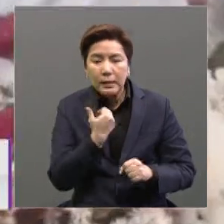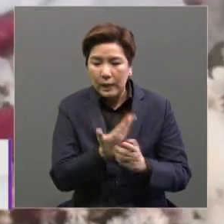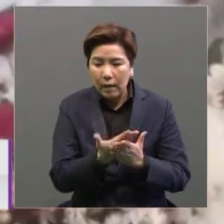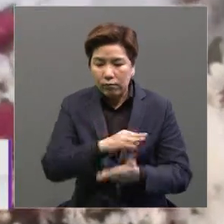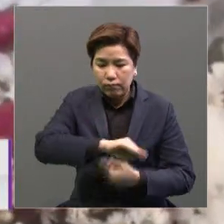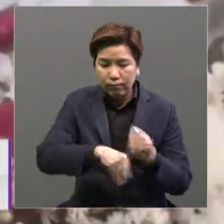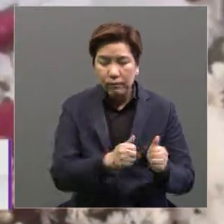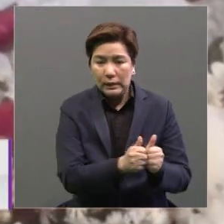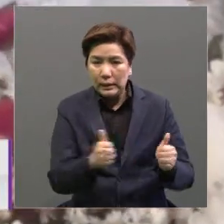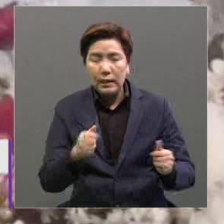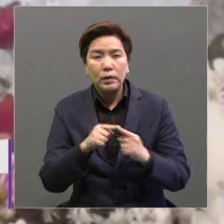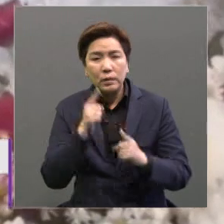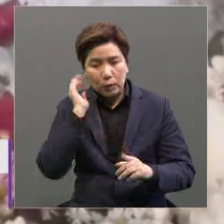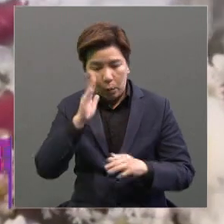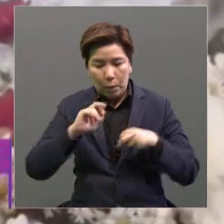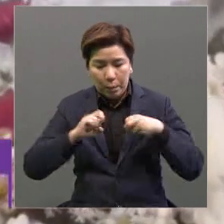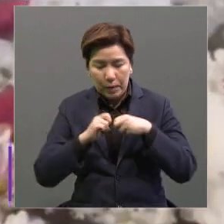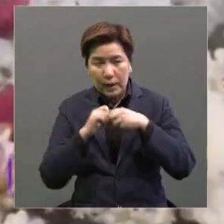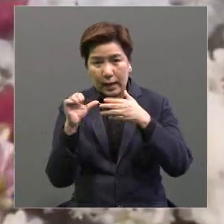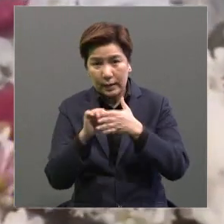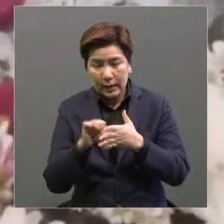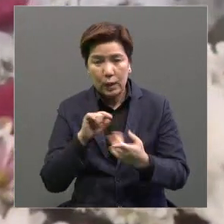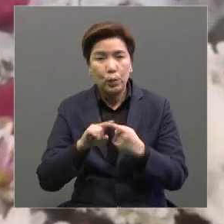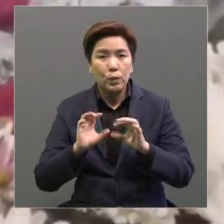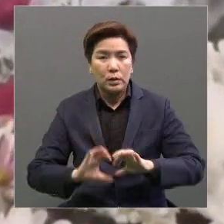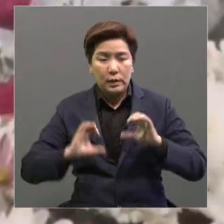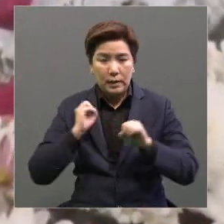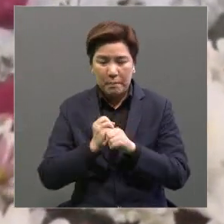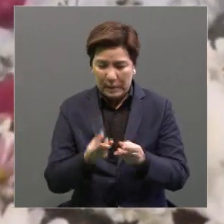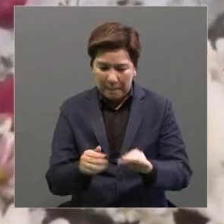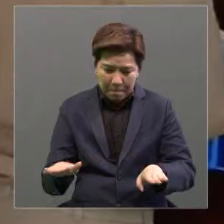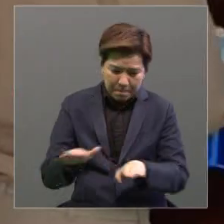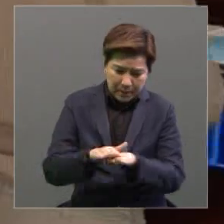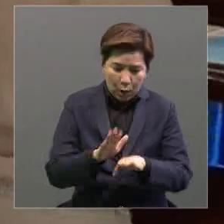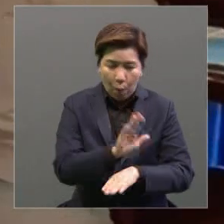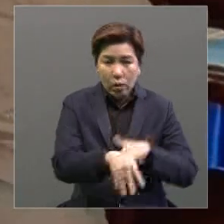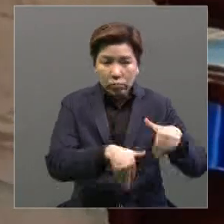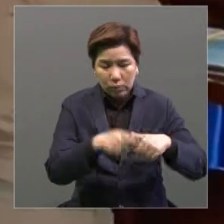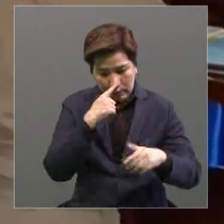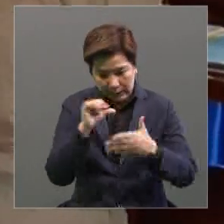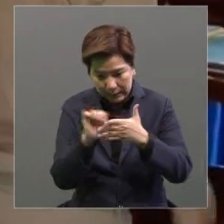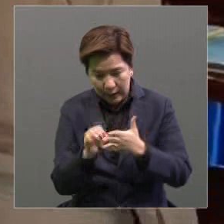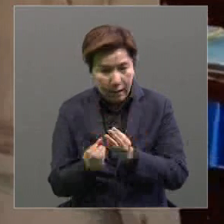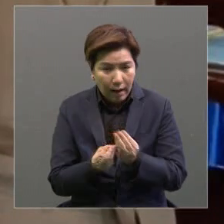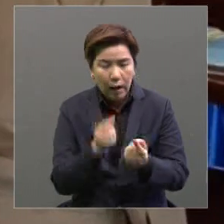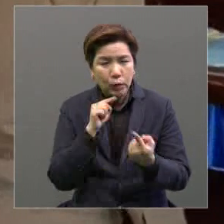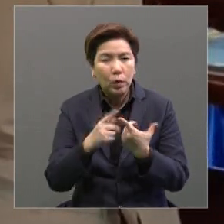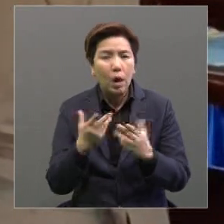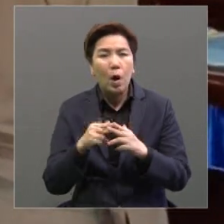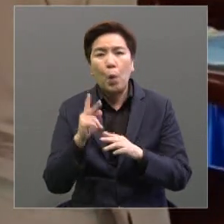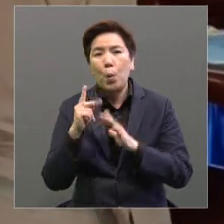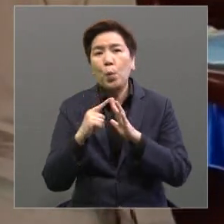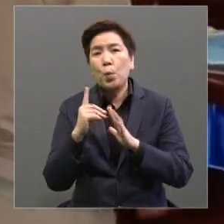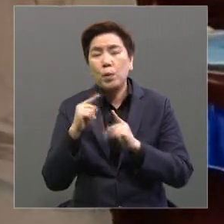ำมีเงินใช้และจะมีการแก้ปัญหาที่ดินของส่วนราชการที่ทับซ้อนกับที่ดินของชาวบ้านเช่นบริเวณหนองกุ